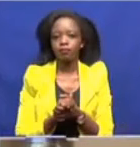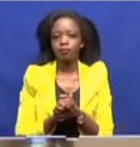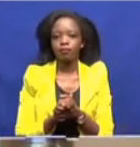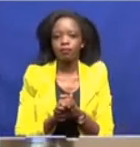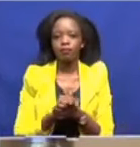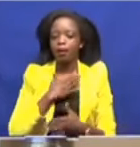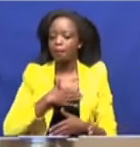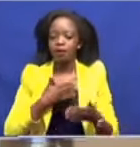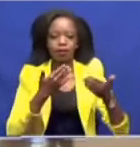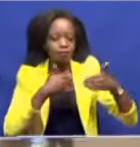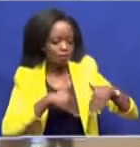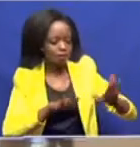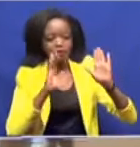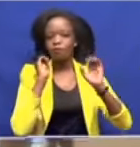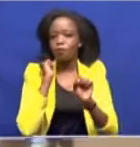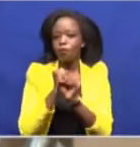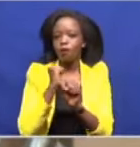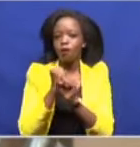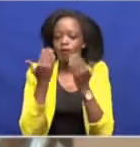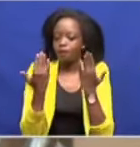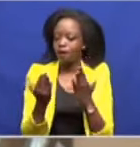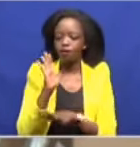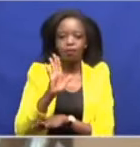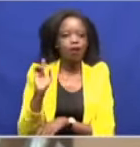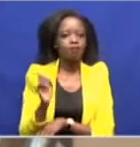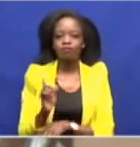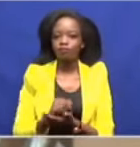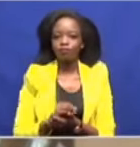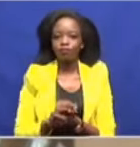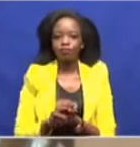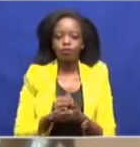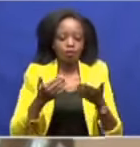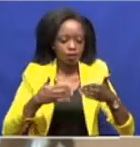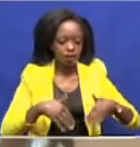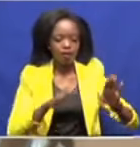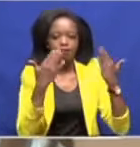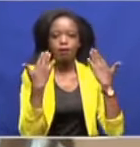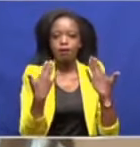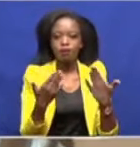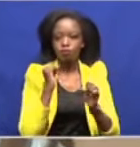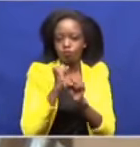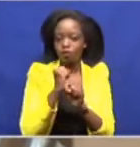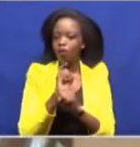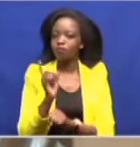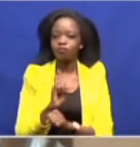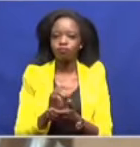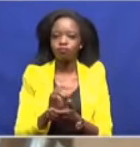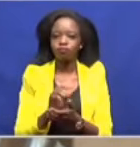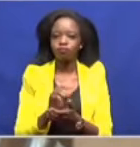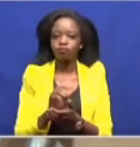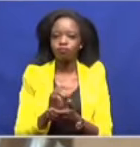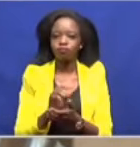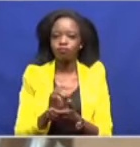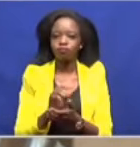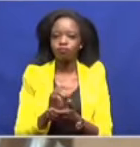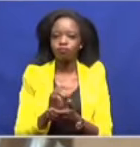Usiziache kazi za mikono yako. Usiziache kazi za mikono yako. E Bwana,